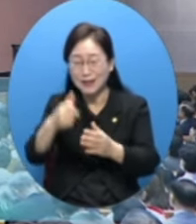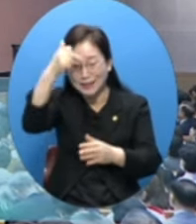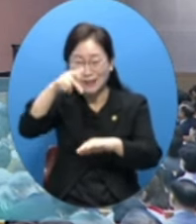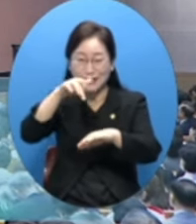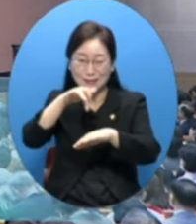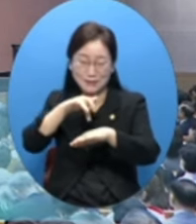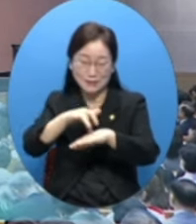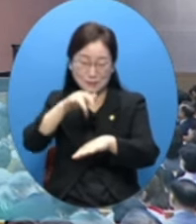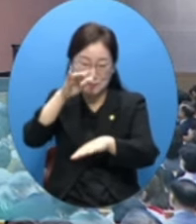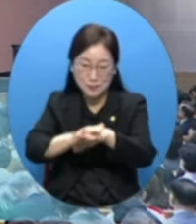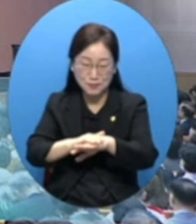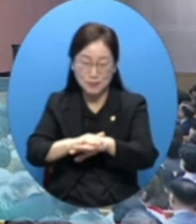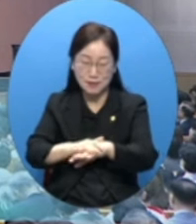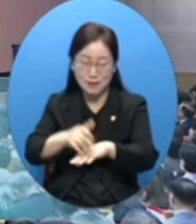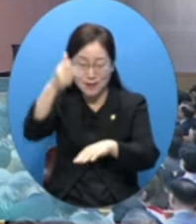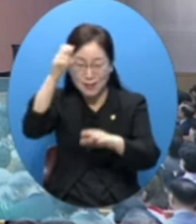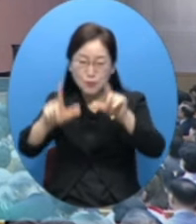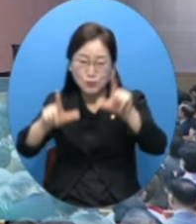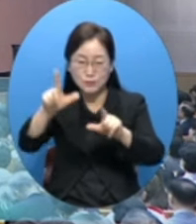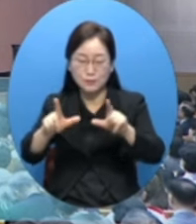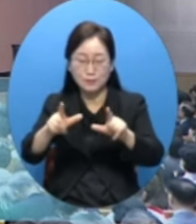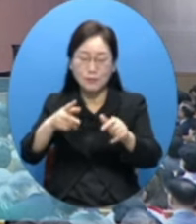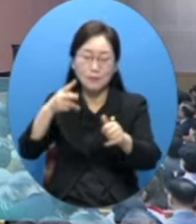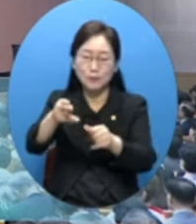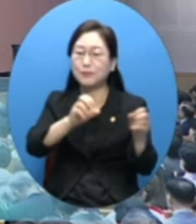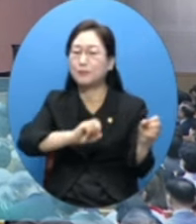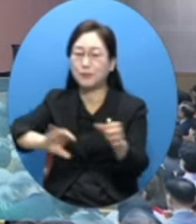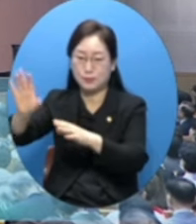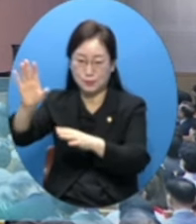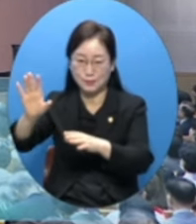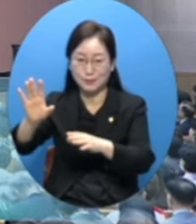옛사람을 벗어버리려고. 우리를